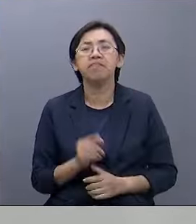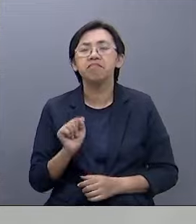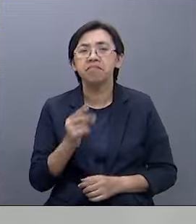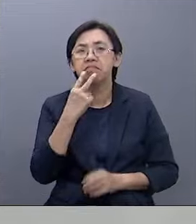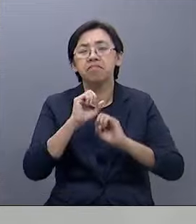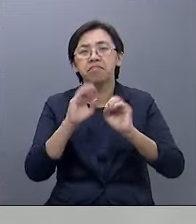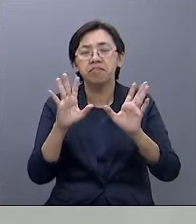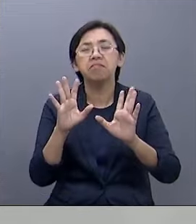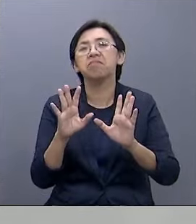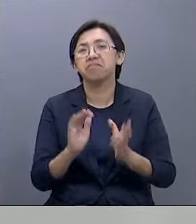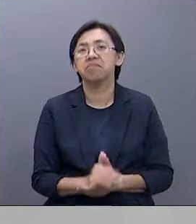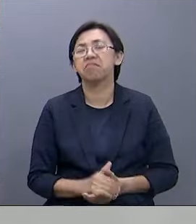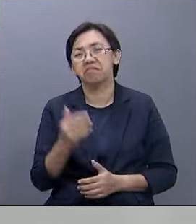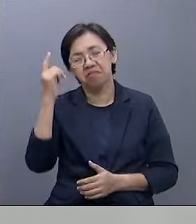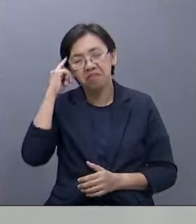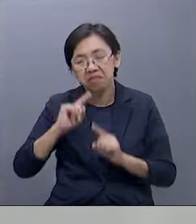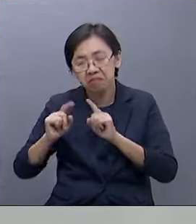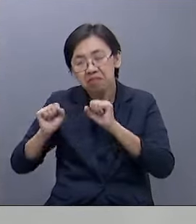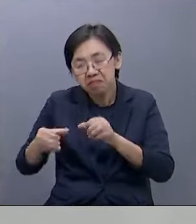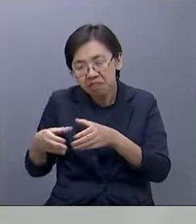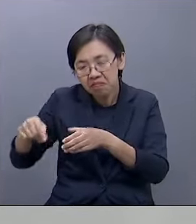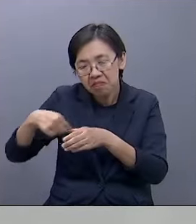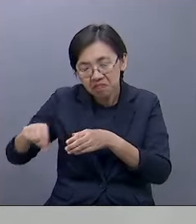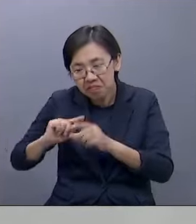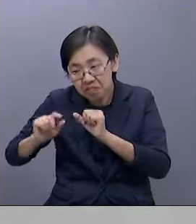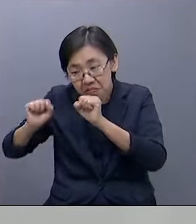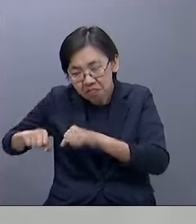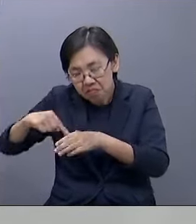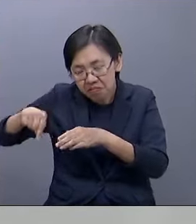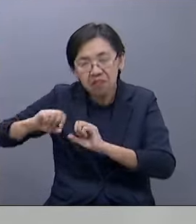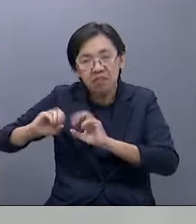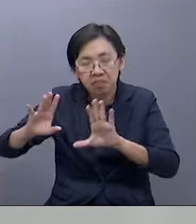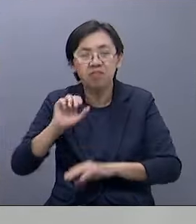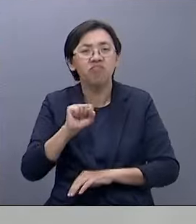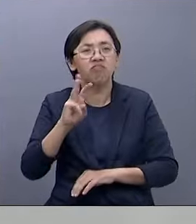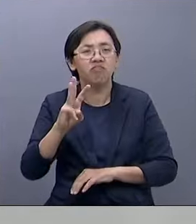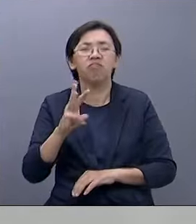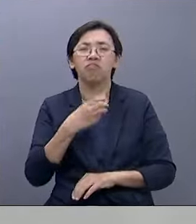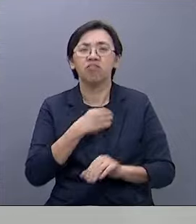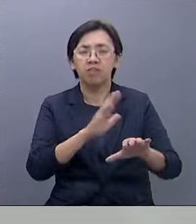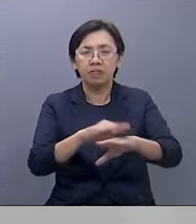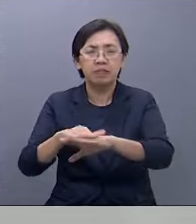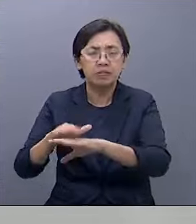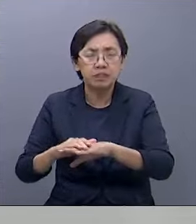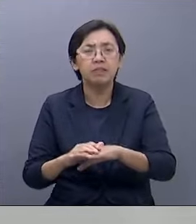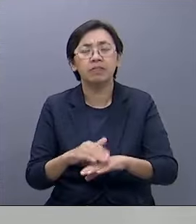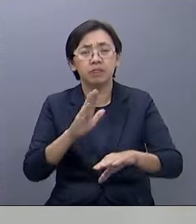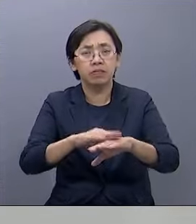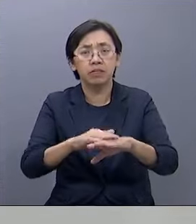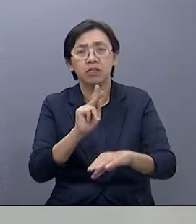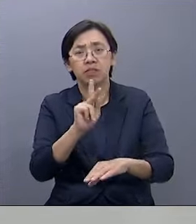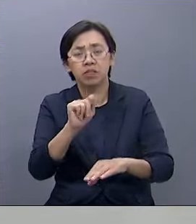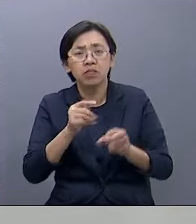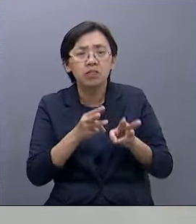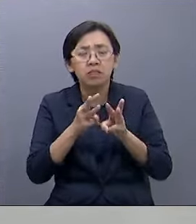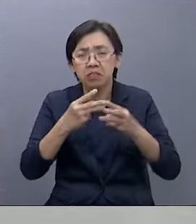คร่าวๆแล้วแหละว่ามีการบล็อกโหวตเป็นกลุ่มก้อนกันอย่างชัดเจนดังนั้นสวสมชัยก็เลยกระตุ้นไปที่กกตค่ะว่าคงต้องหาคำตอบ